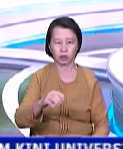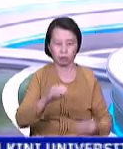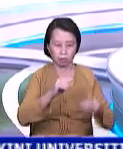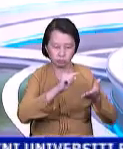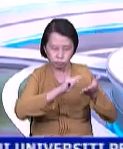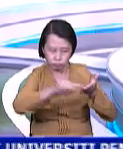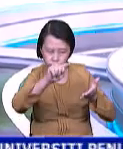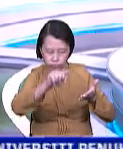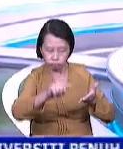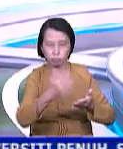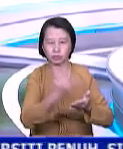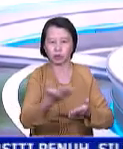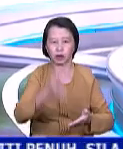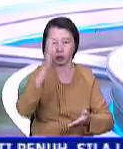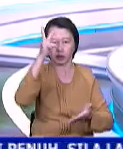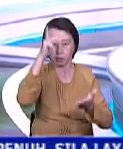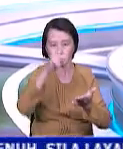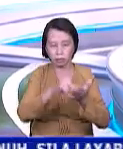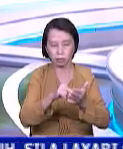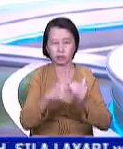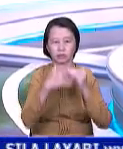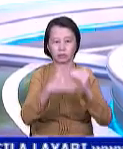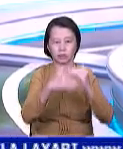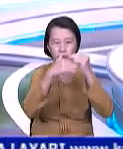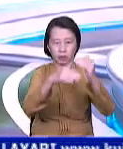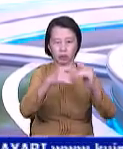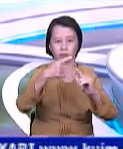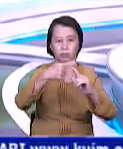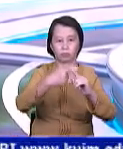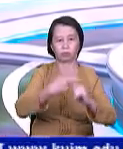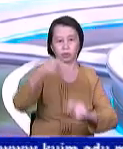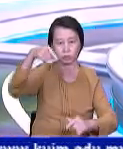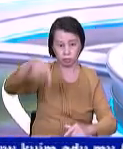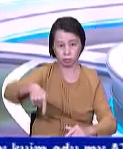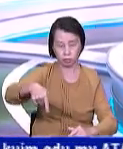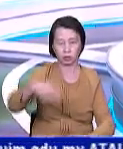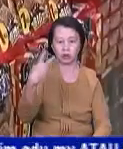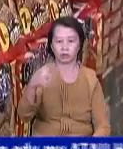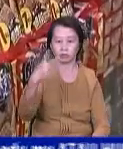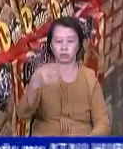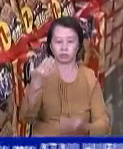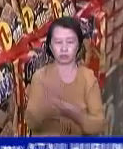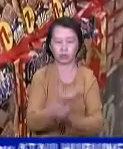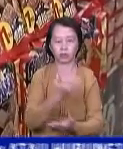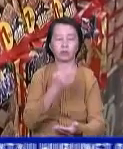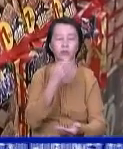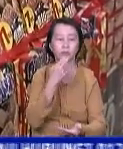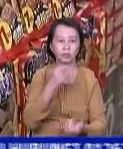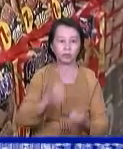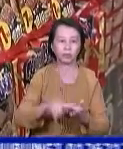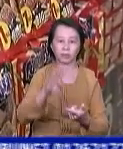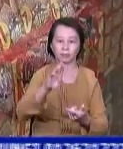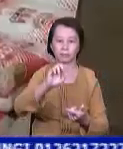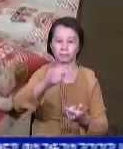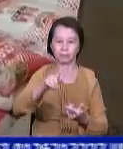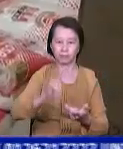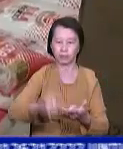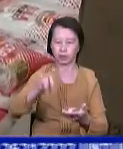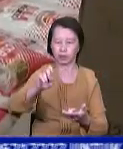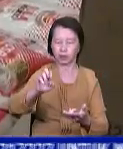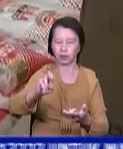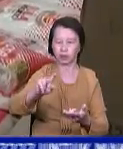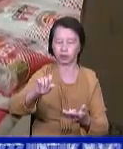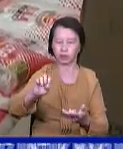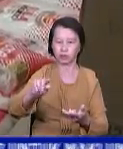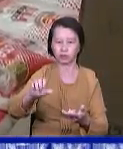barangan itu akan diperkenalkan secara berperingkat mulai bulan ini 12 barengan itu ialah gula baja versin